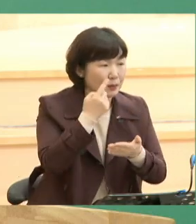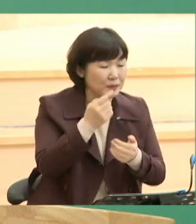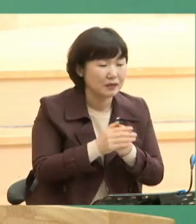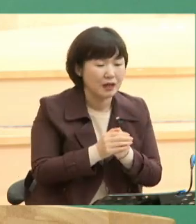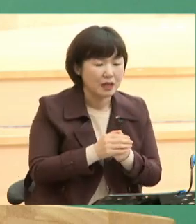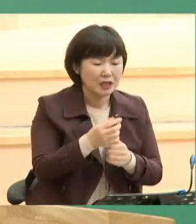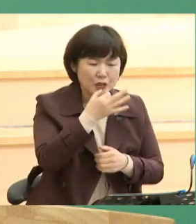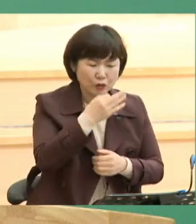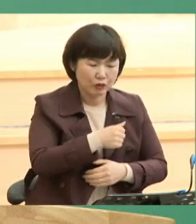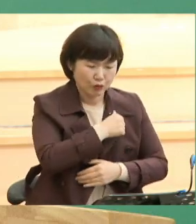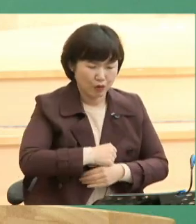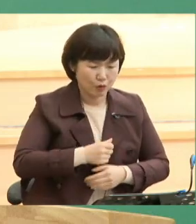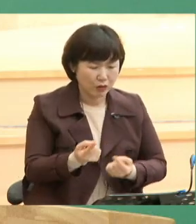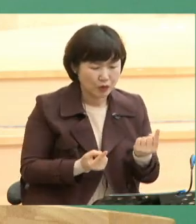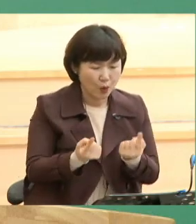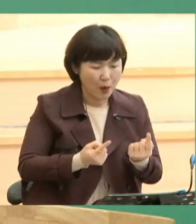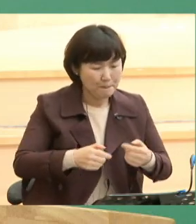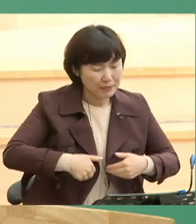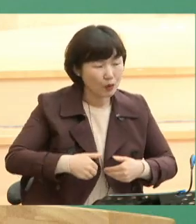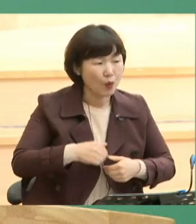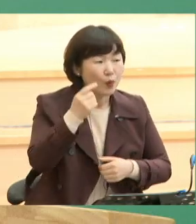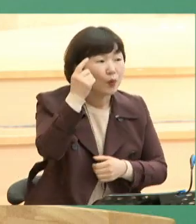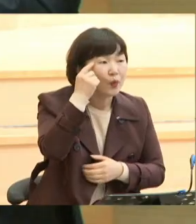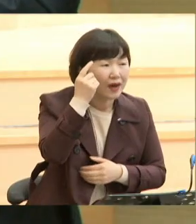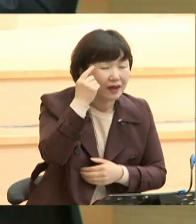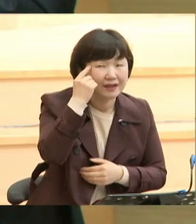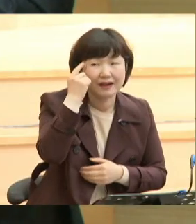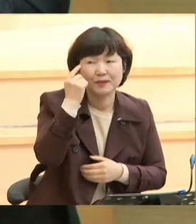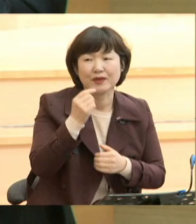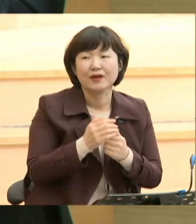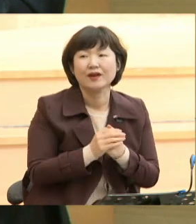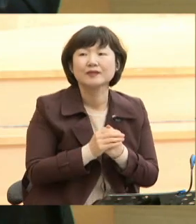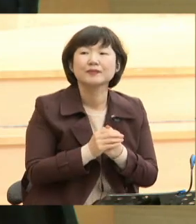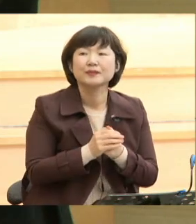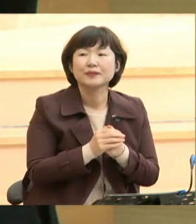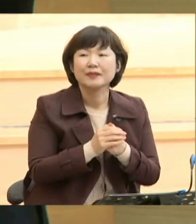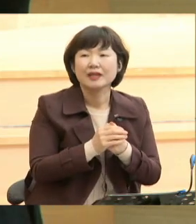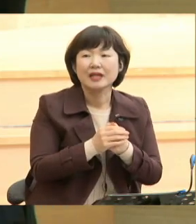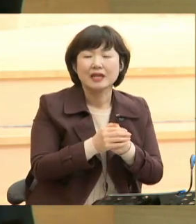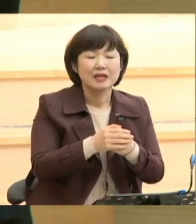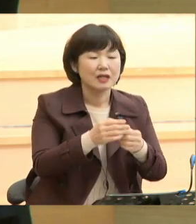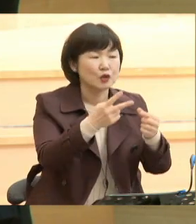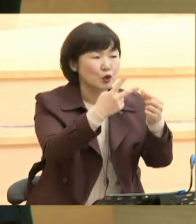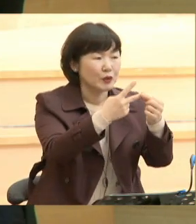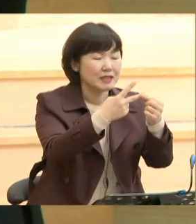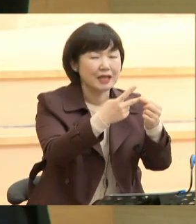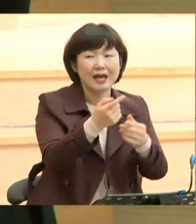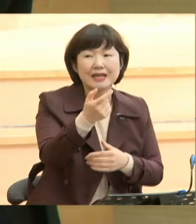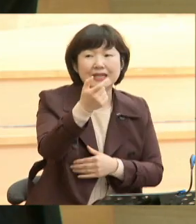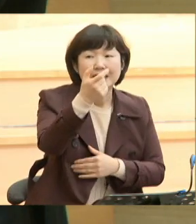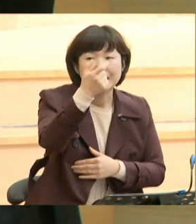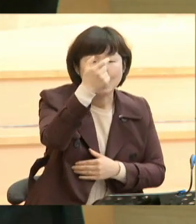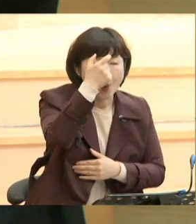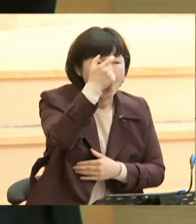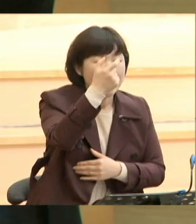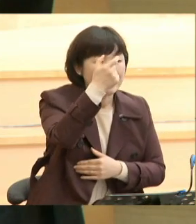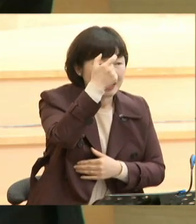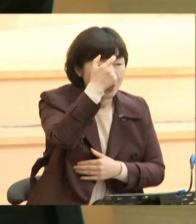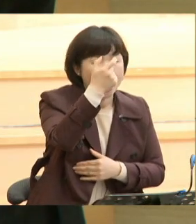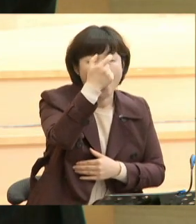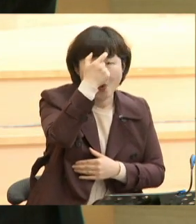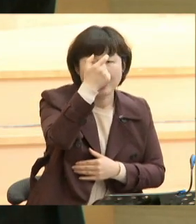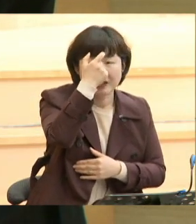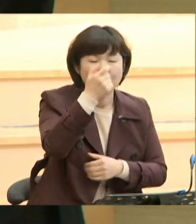되는가 아주 실제적인 이유가 있어요 따라 하십시다 기도가 기도가 막히지 않게 하라 기지 않게 아삼 저를 잘